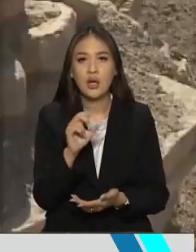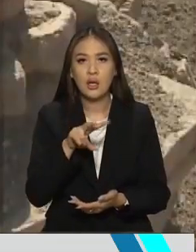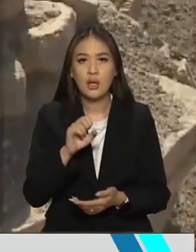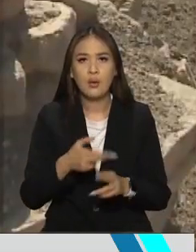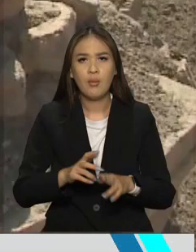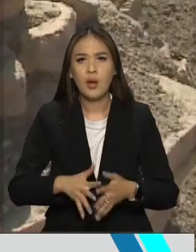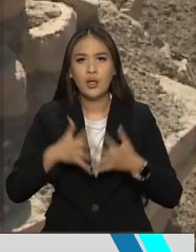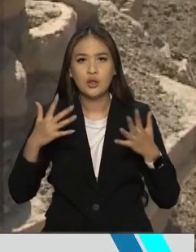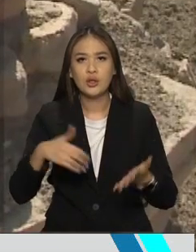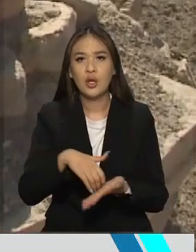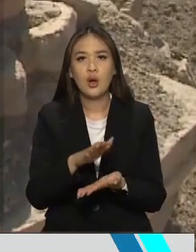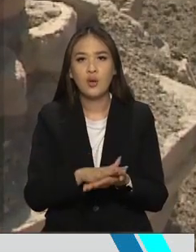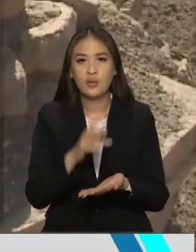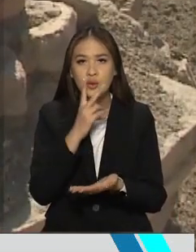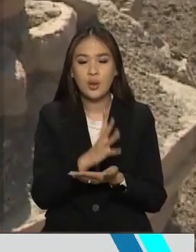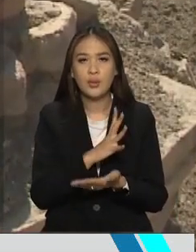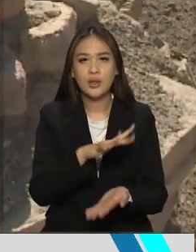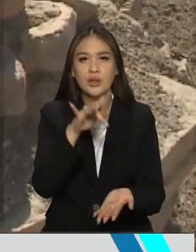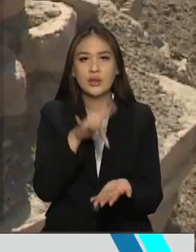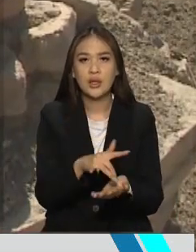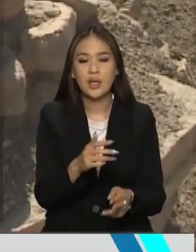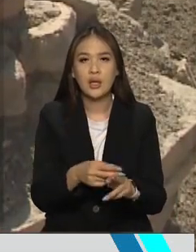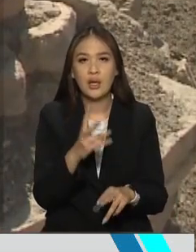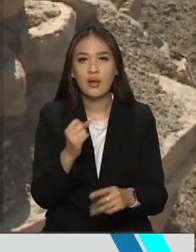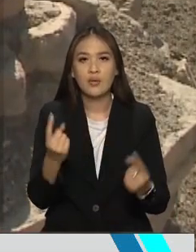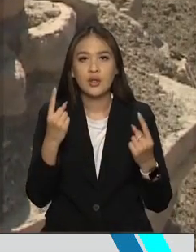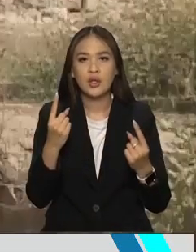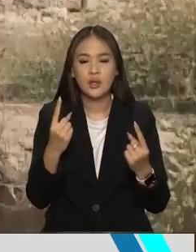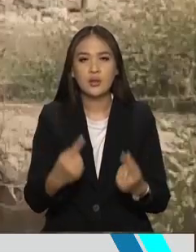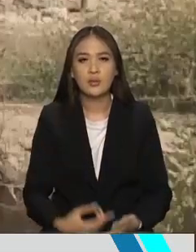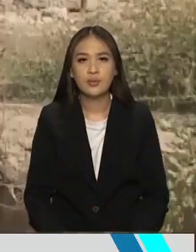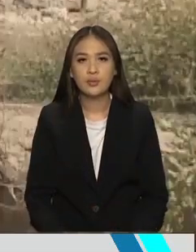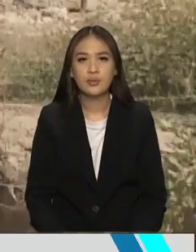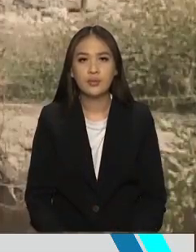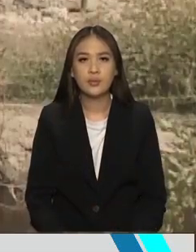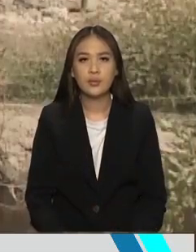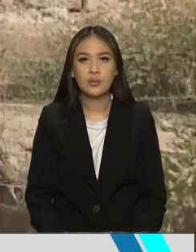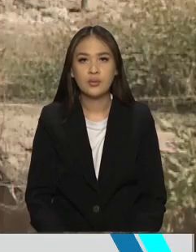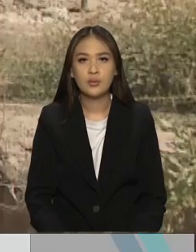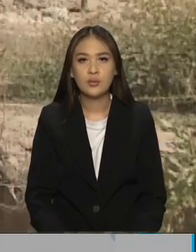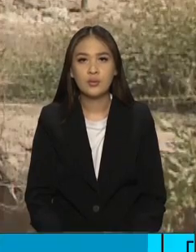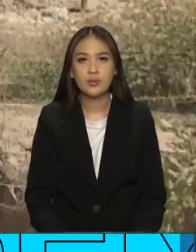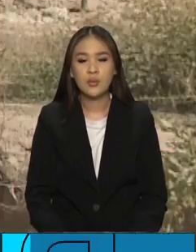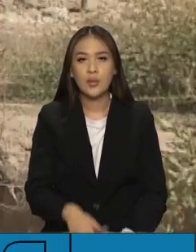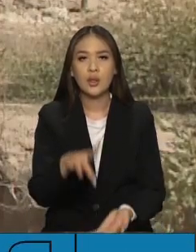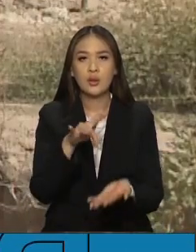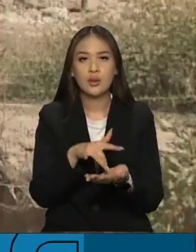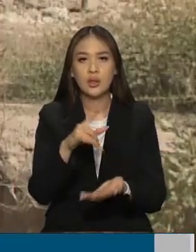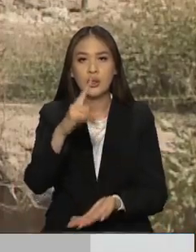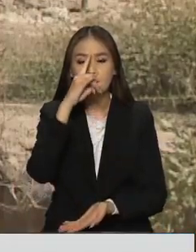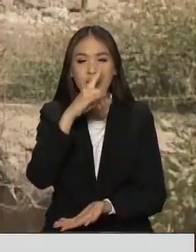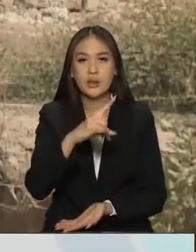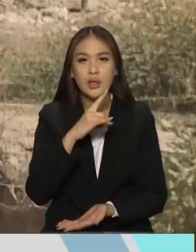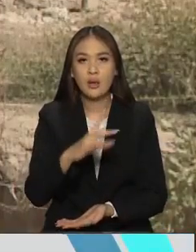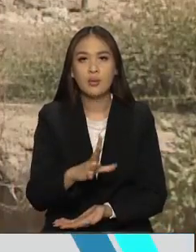огромных торговых и культурно-политических центров на Великом Шелковом пути Казахстан через ургеневский Центральный